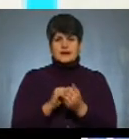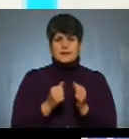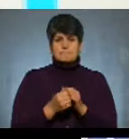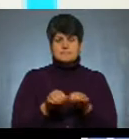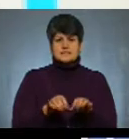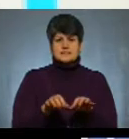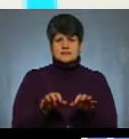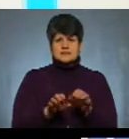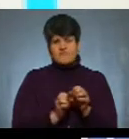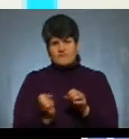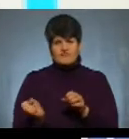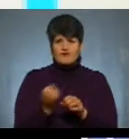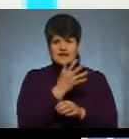камінці